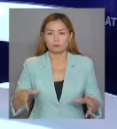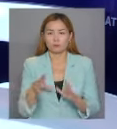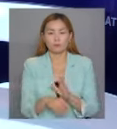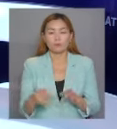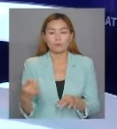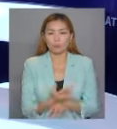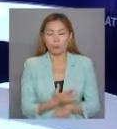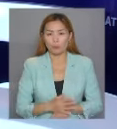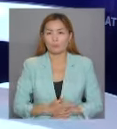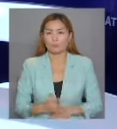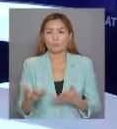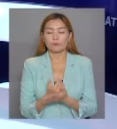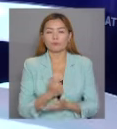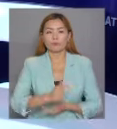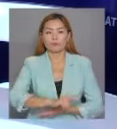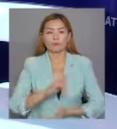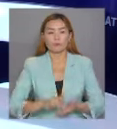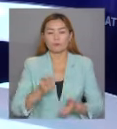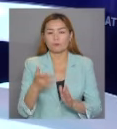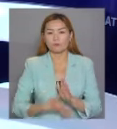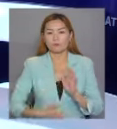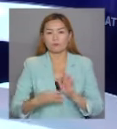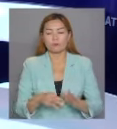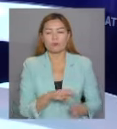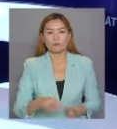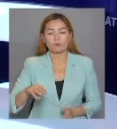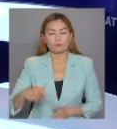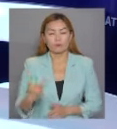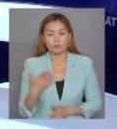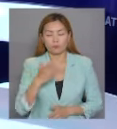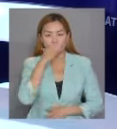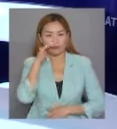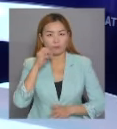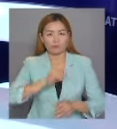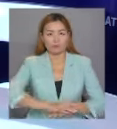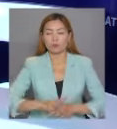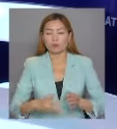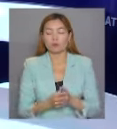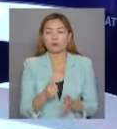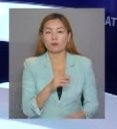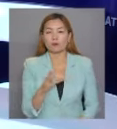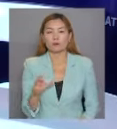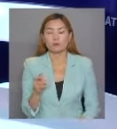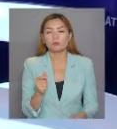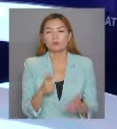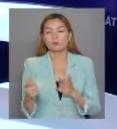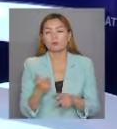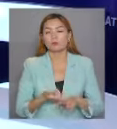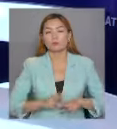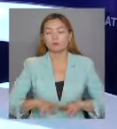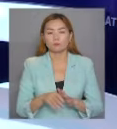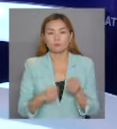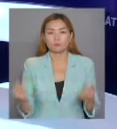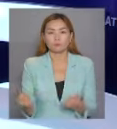впервые возведенный в городе, было потрачено 9 миллионов тенге. Но из не бюджета, а из средств горожан и